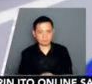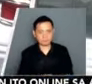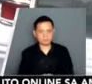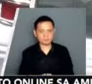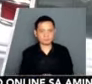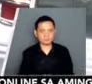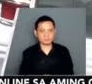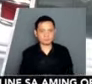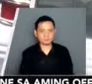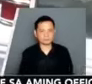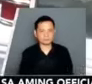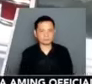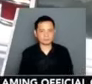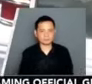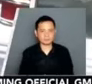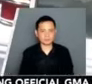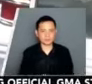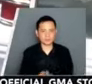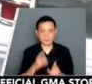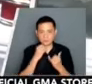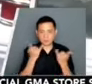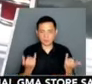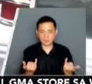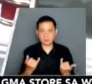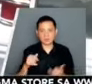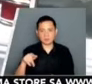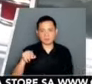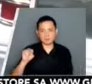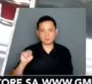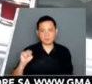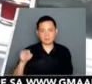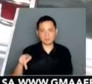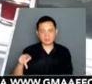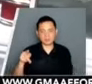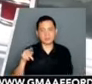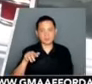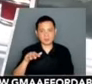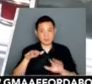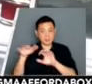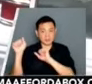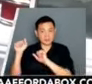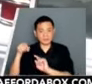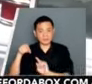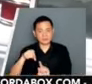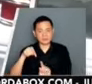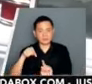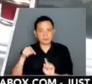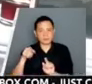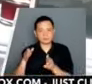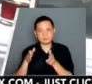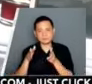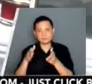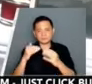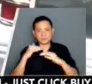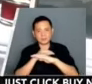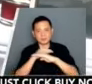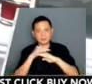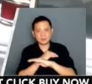Connie, sa ngayon naalis na ng PNP ang barikada ng mga pulis sa southbound lane at northbound lane ng Carlos P.